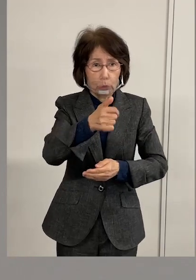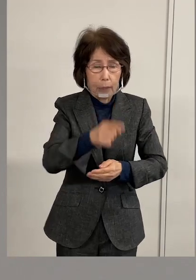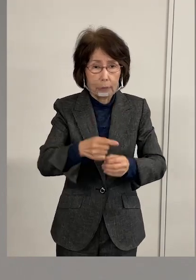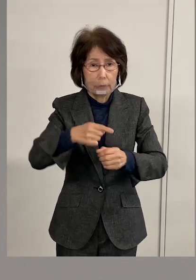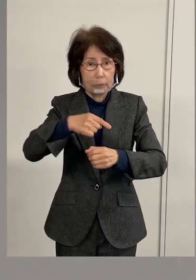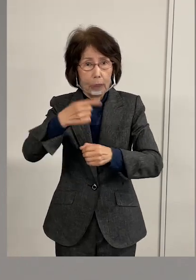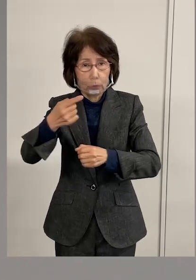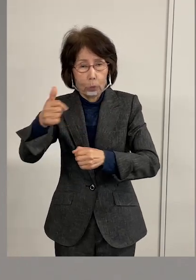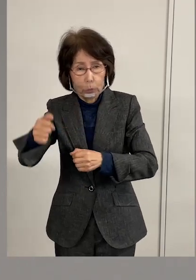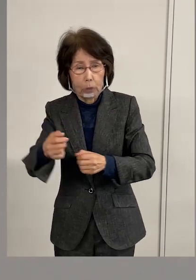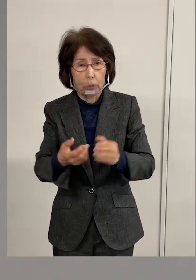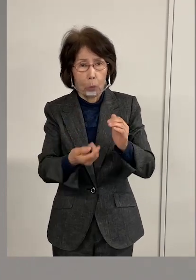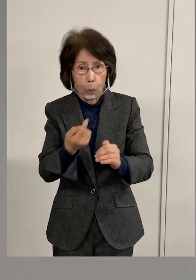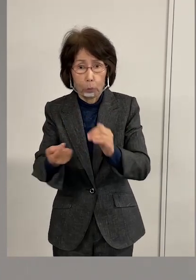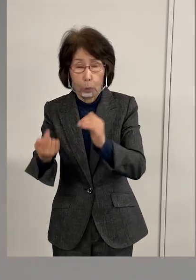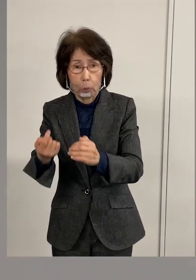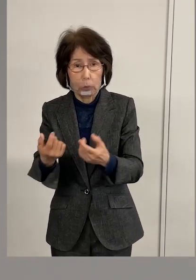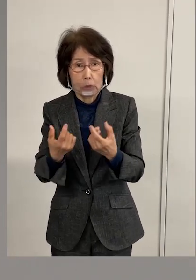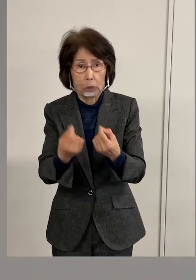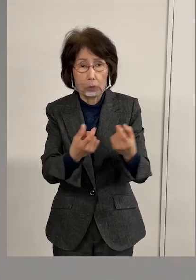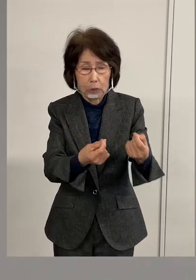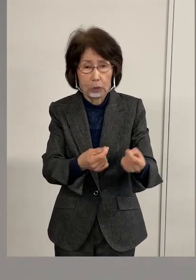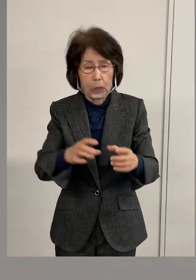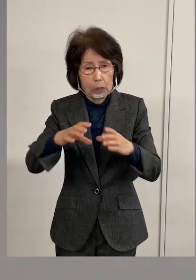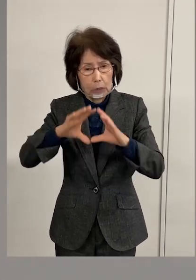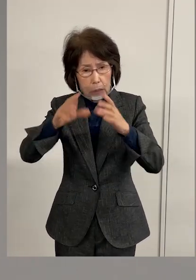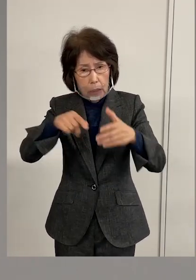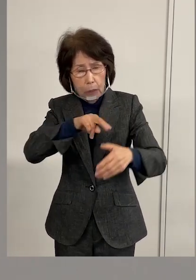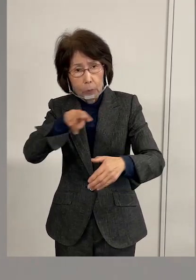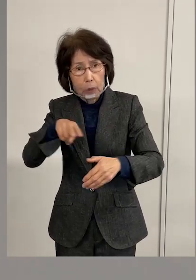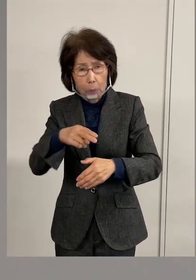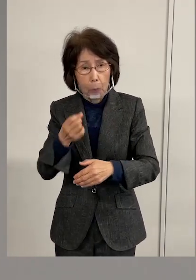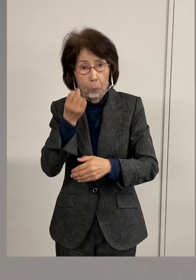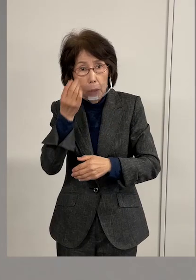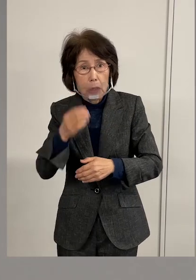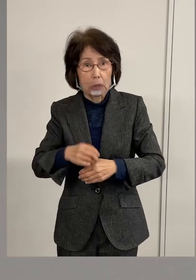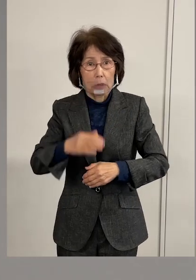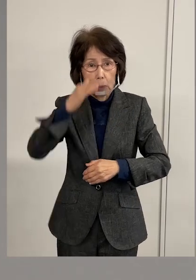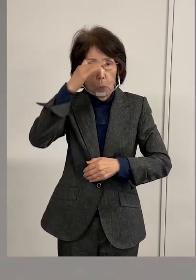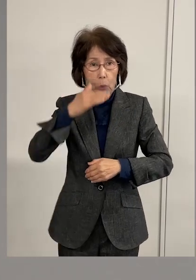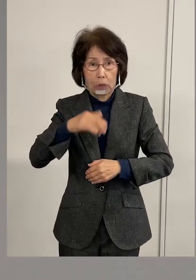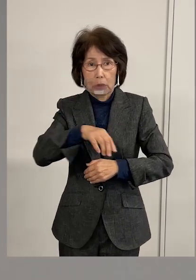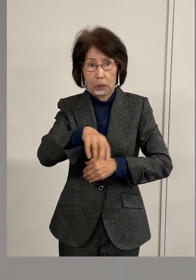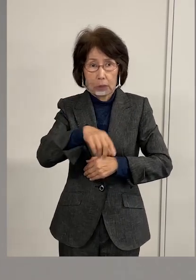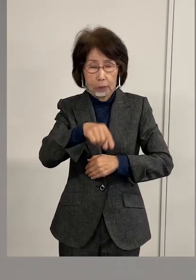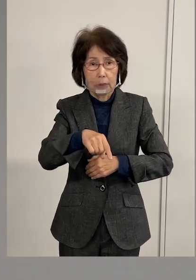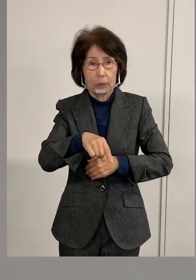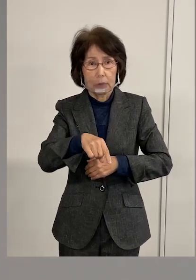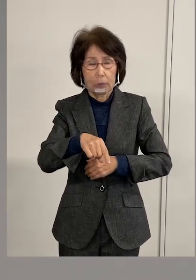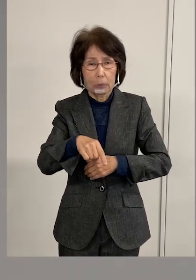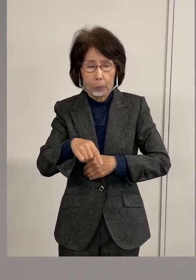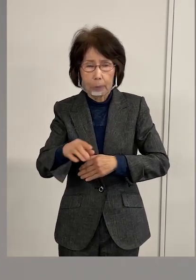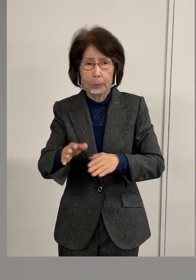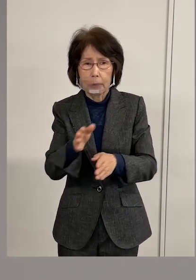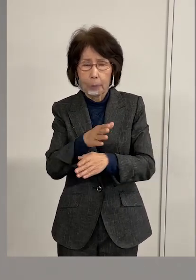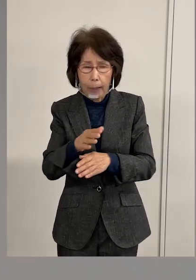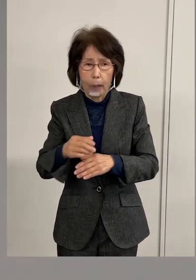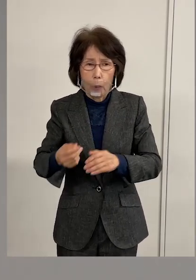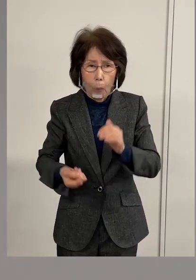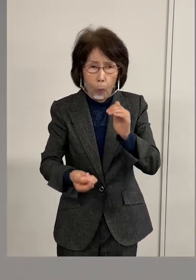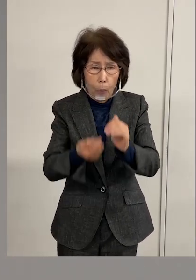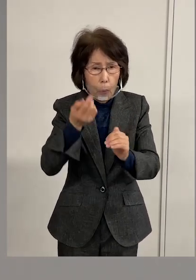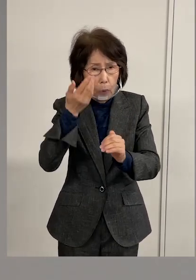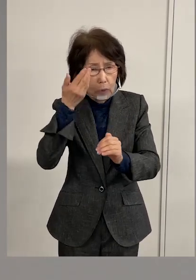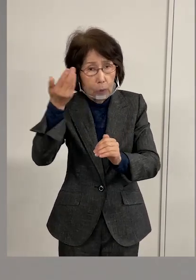てるので、世界的に見ても珍しいので、それと兆候が、まあ、一定あると思います。